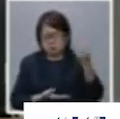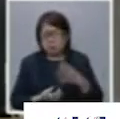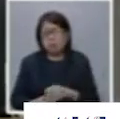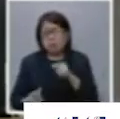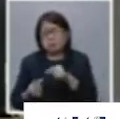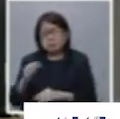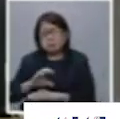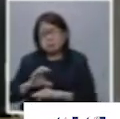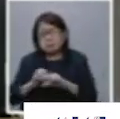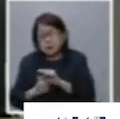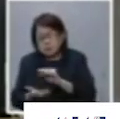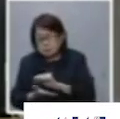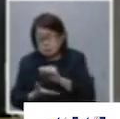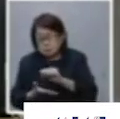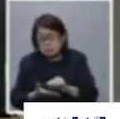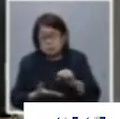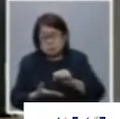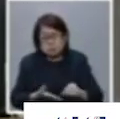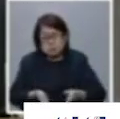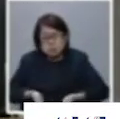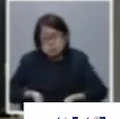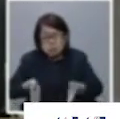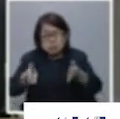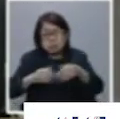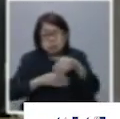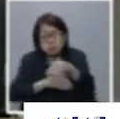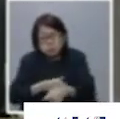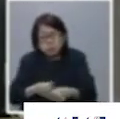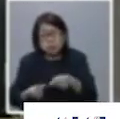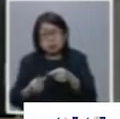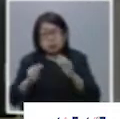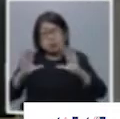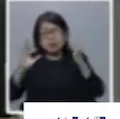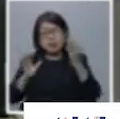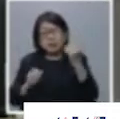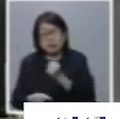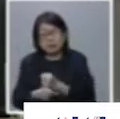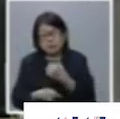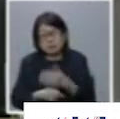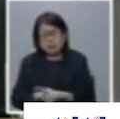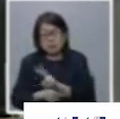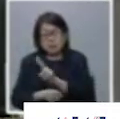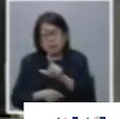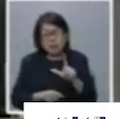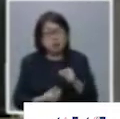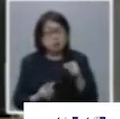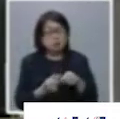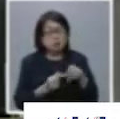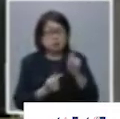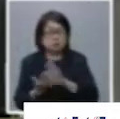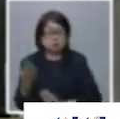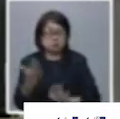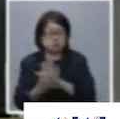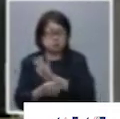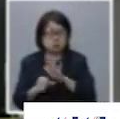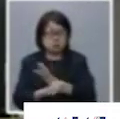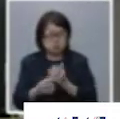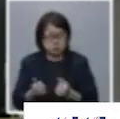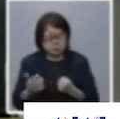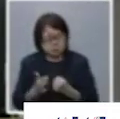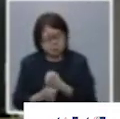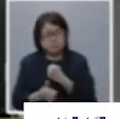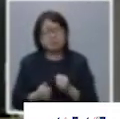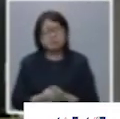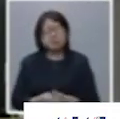ต่างๆโครงสร้างพื้นฐานที่รัฐบาลเก่าได้ทำไว้2ล้านล้านเกิดประโยชน์ทั่วประเทศแต่วันนี้เสียดายที่ท่านไม่ได้ใช้โอก